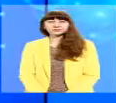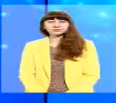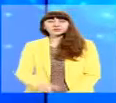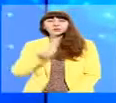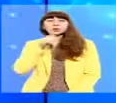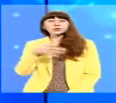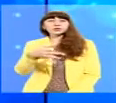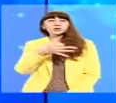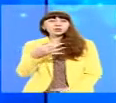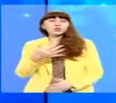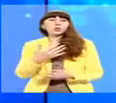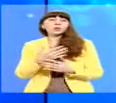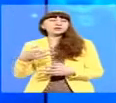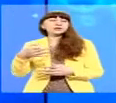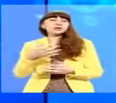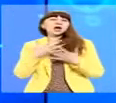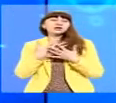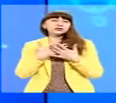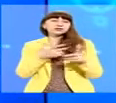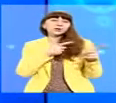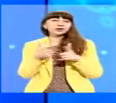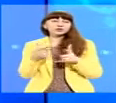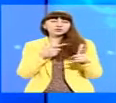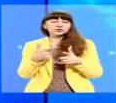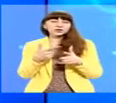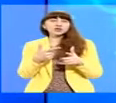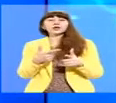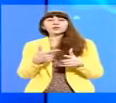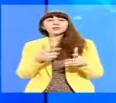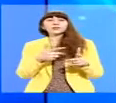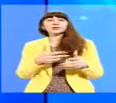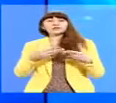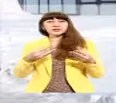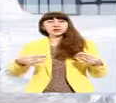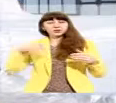в кустанайской области активными темпами ведется подготовка к весеннему паводку